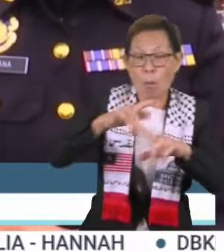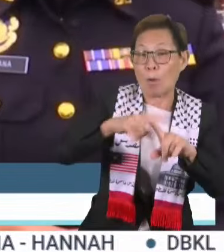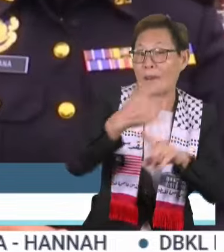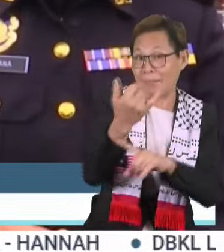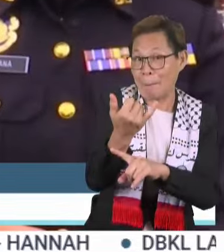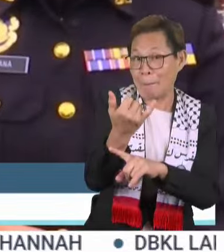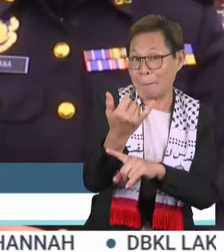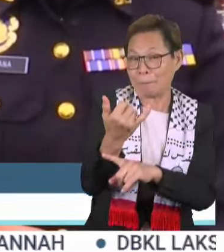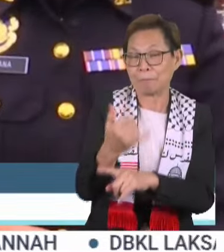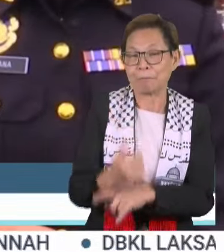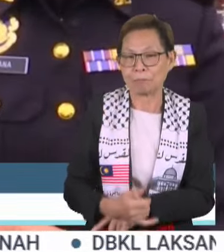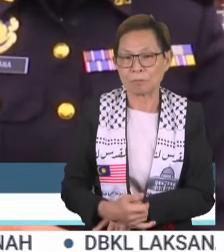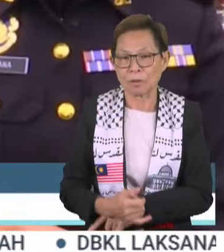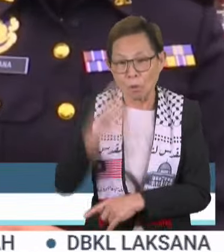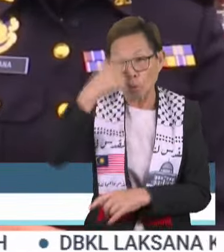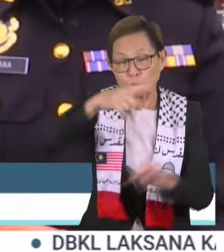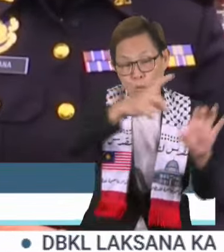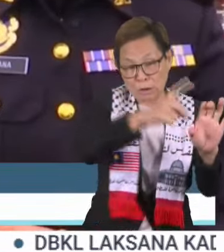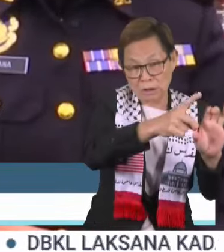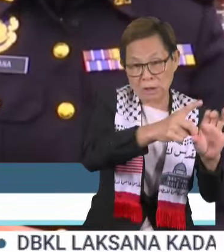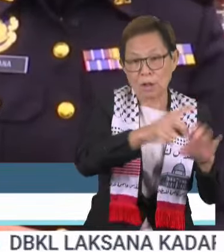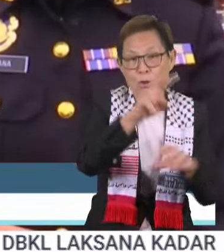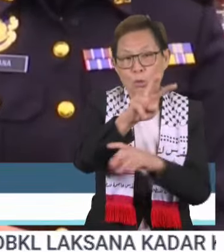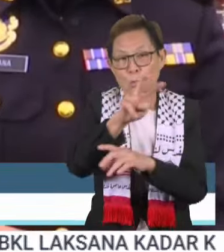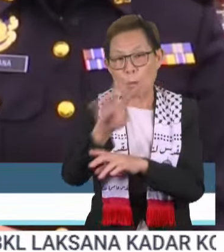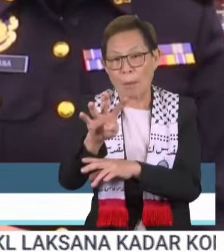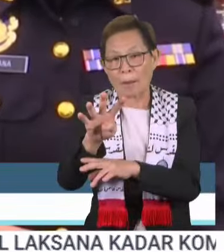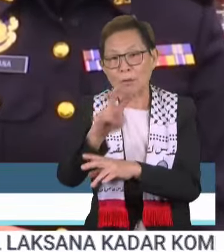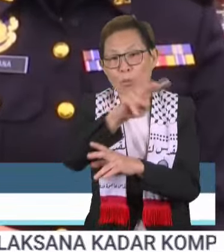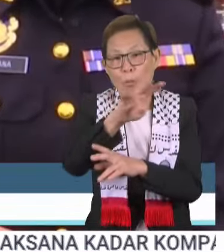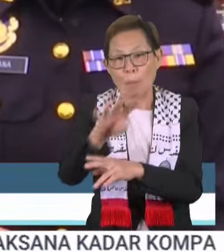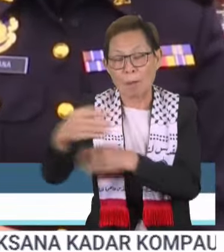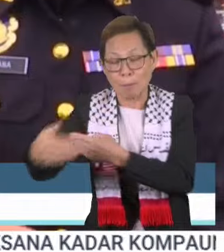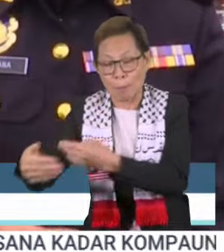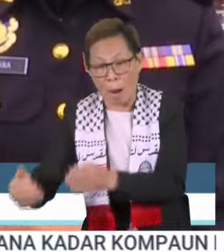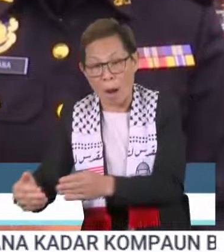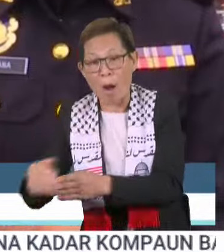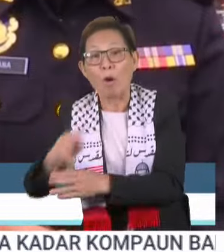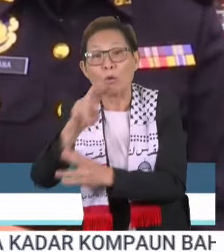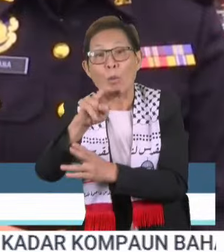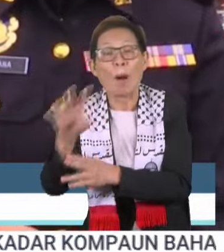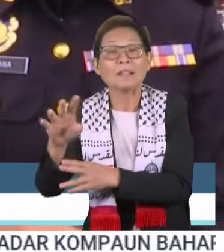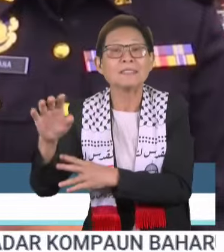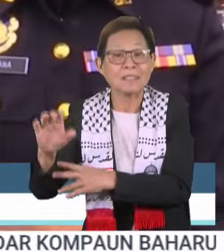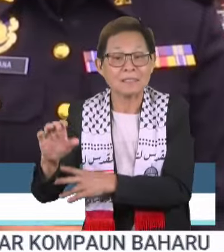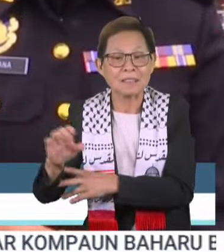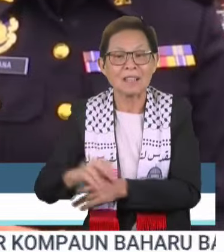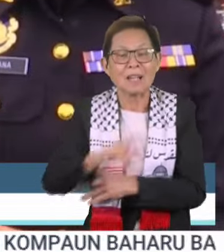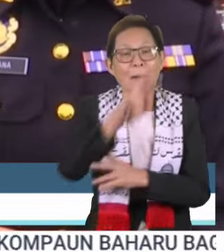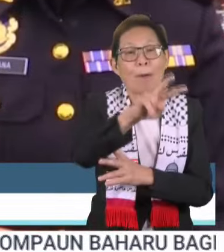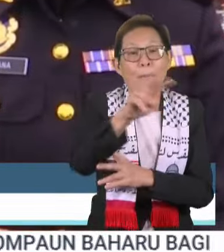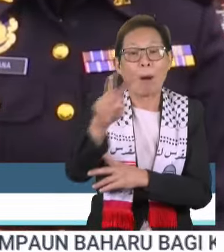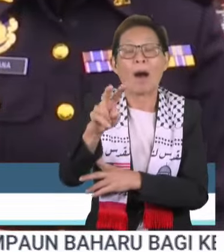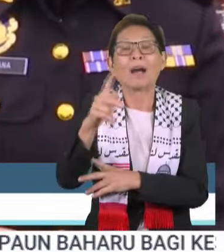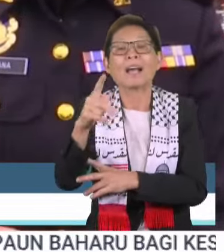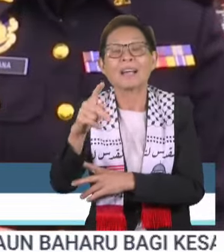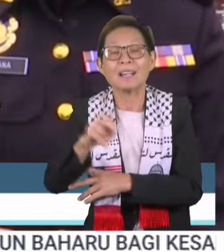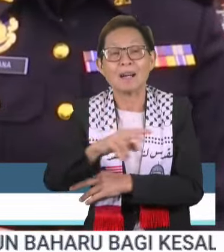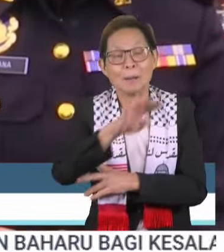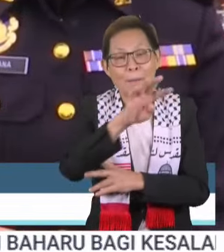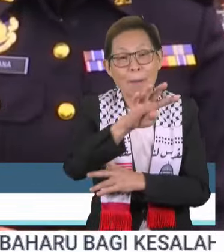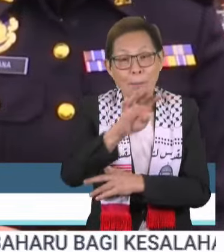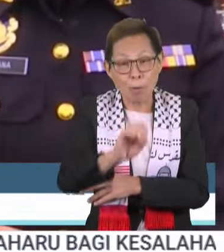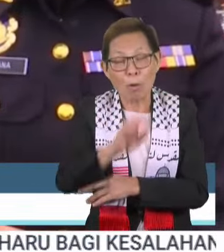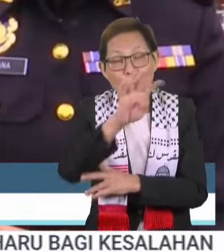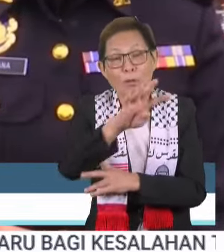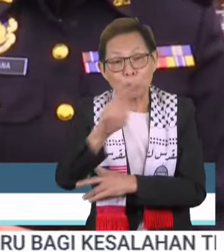ini, untuk diesel sebanyak 24 kes, untuk petrol sebanyak 22 kes dengan tangkapan